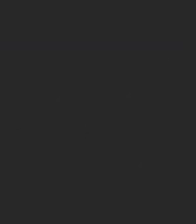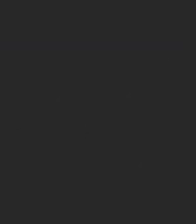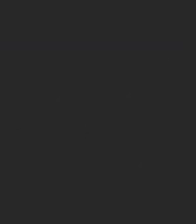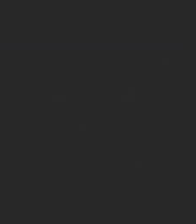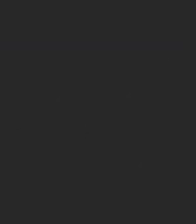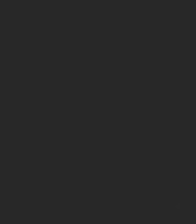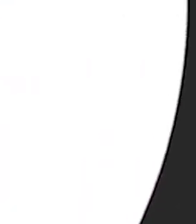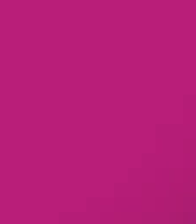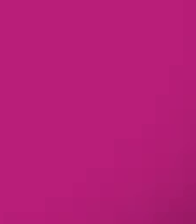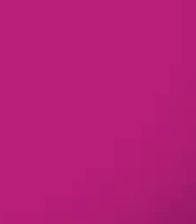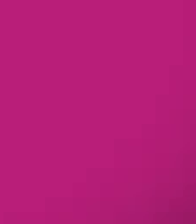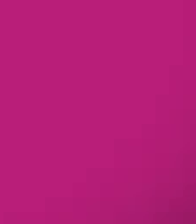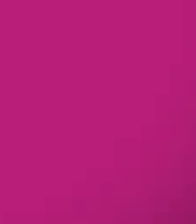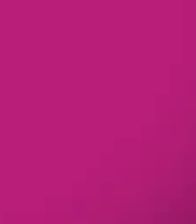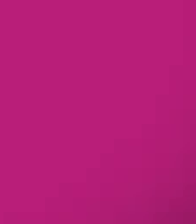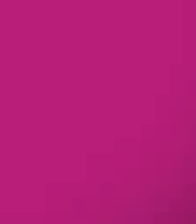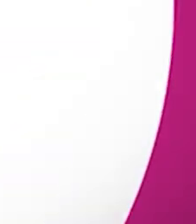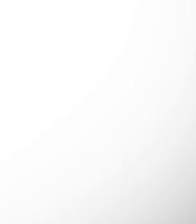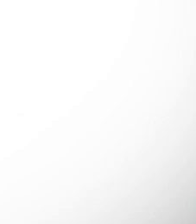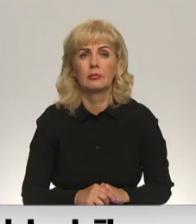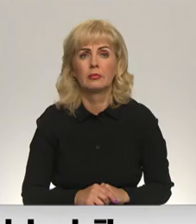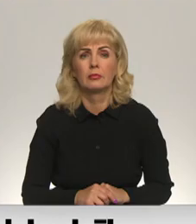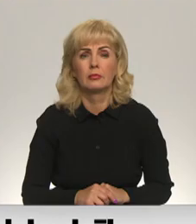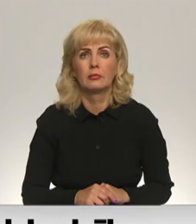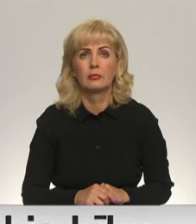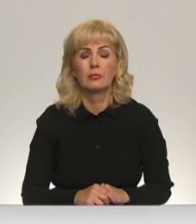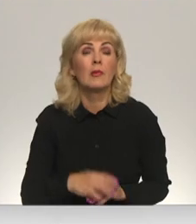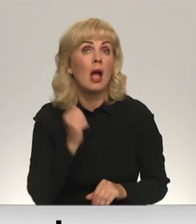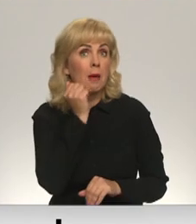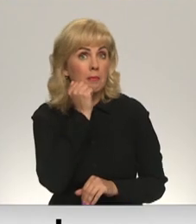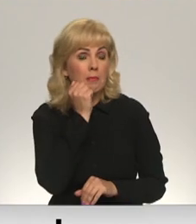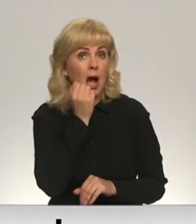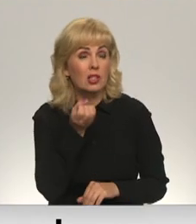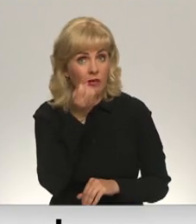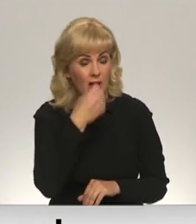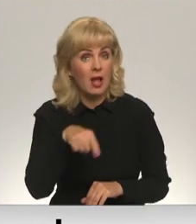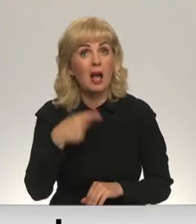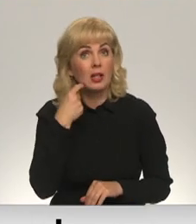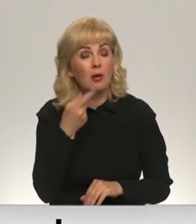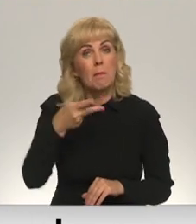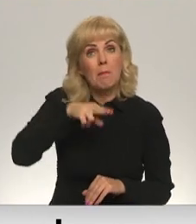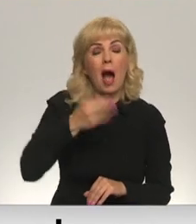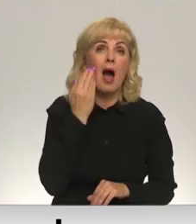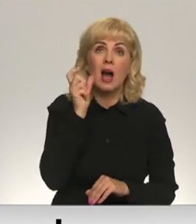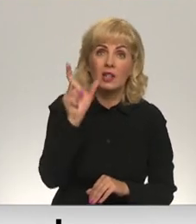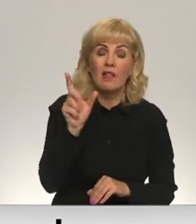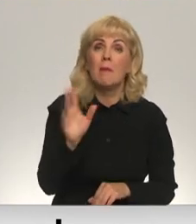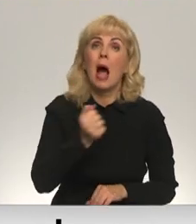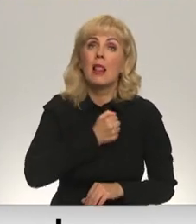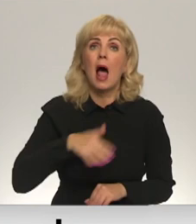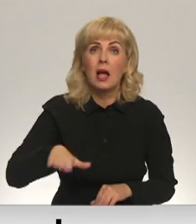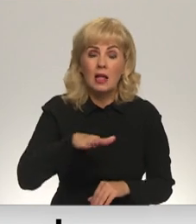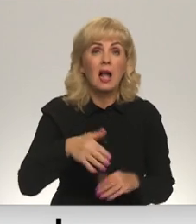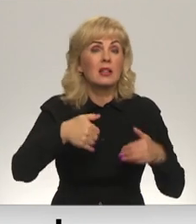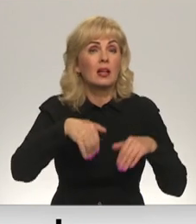Re, viss ēters ir te! Maskavas dārzu Rīgā pārdēvē par Latgales parku, tā lēmus Rīgas